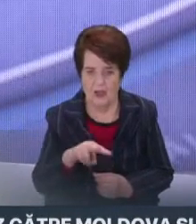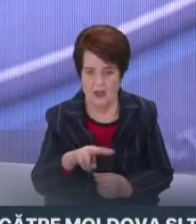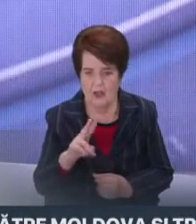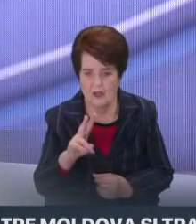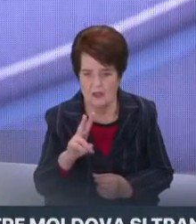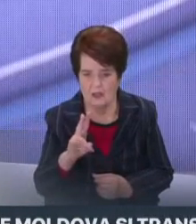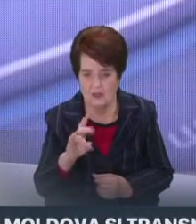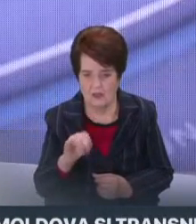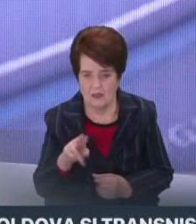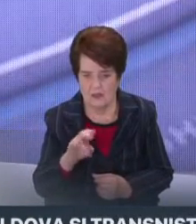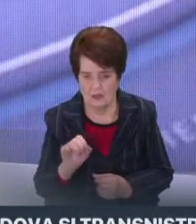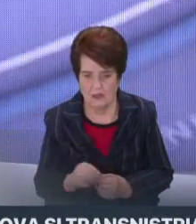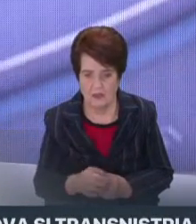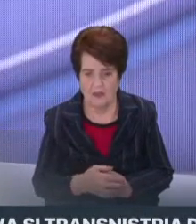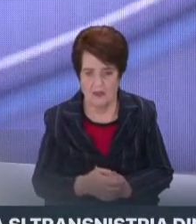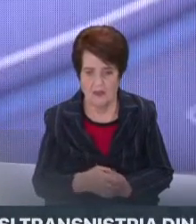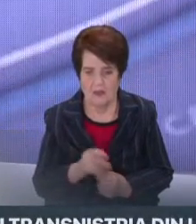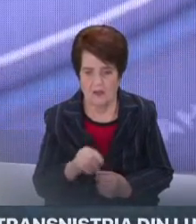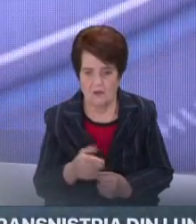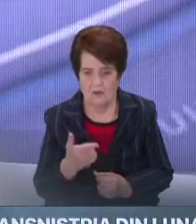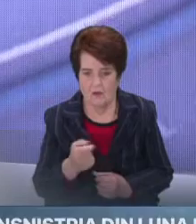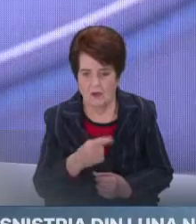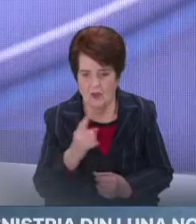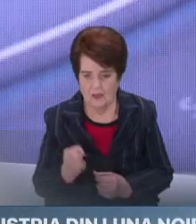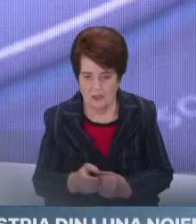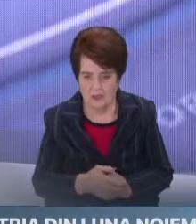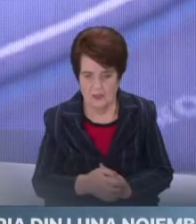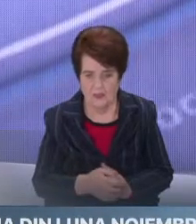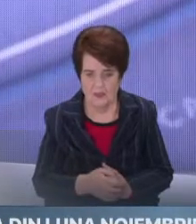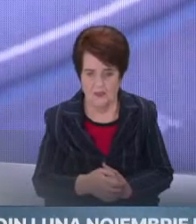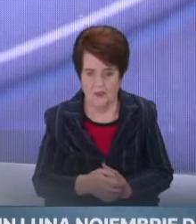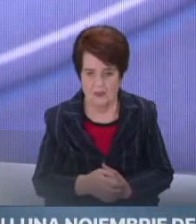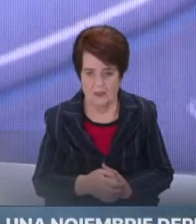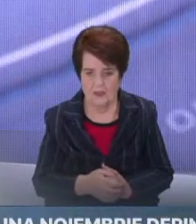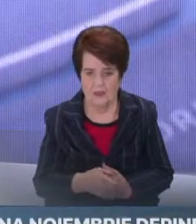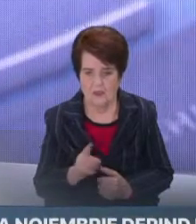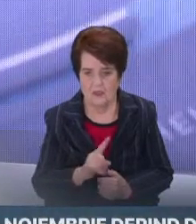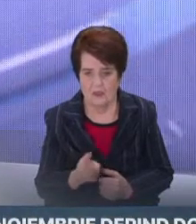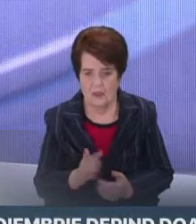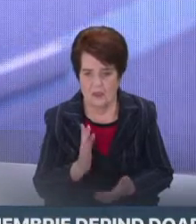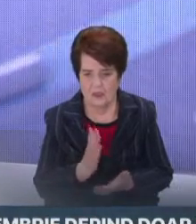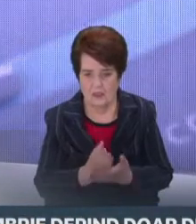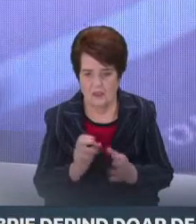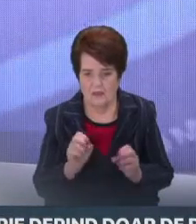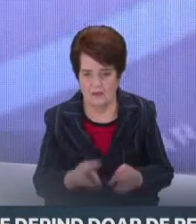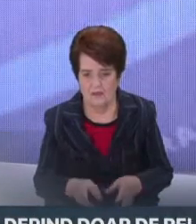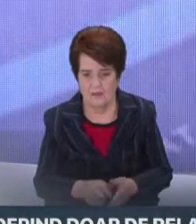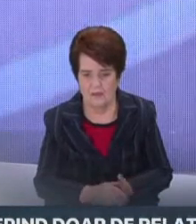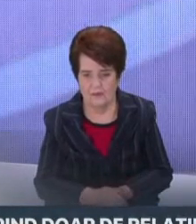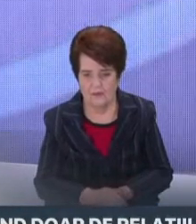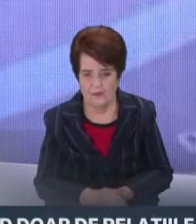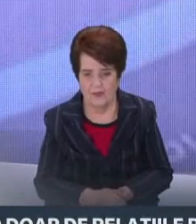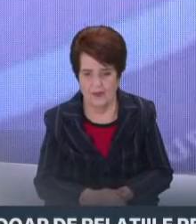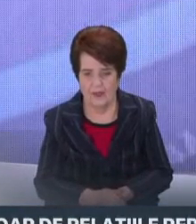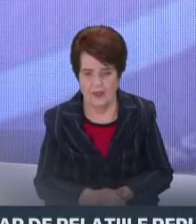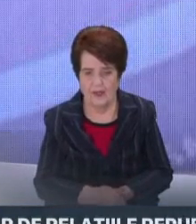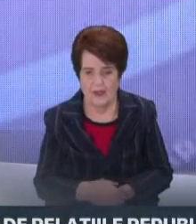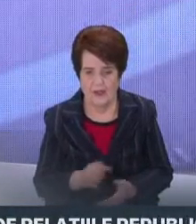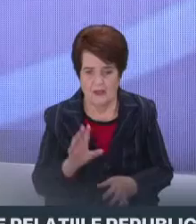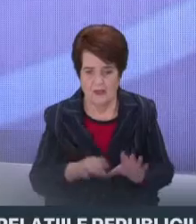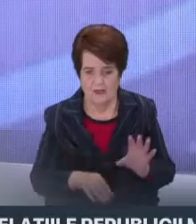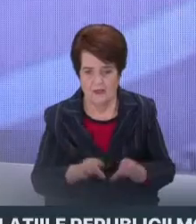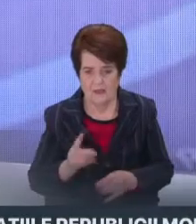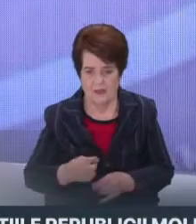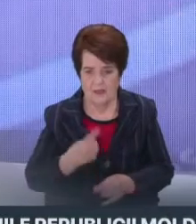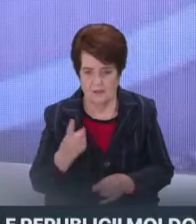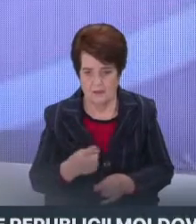utilizarea felinarelor pe gaz lampant, ceea ce reprezintă foc deschis. În acest considerent,